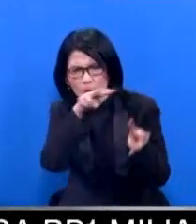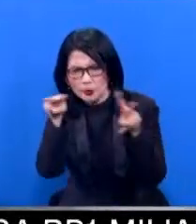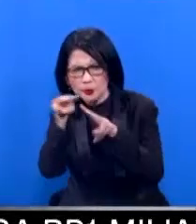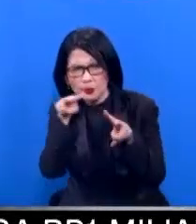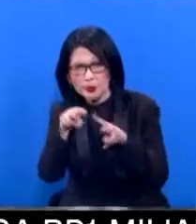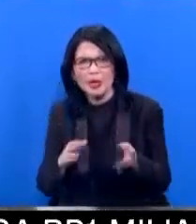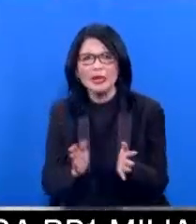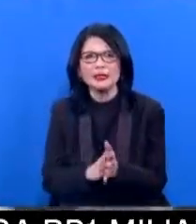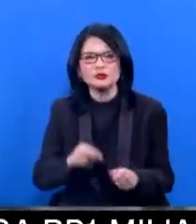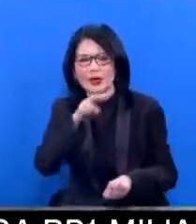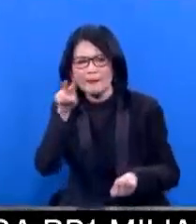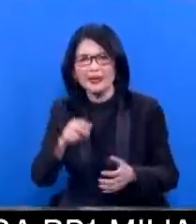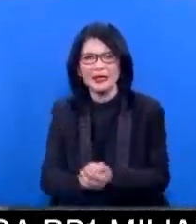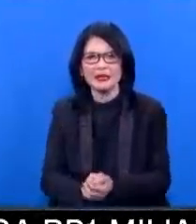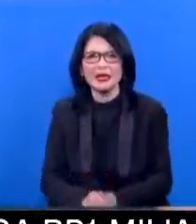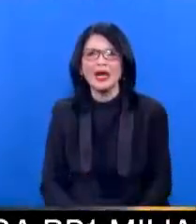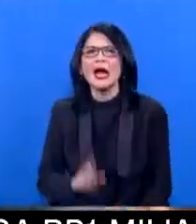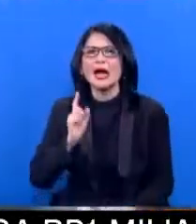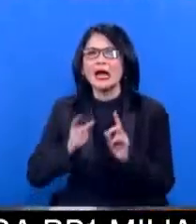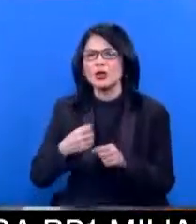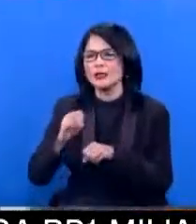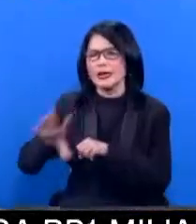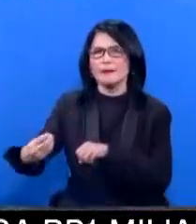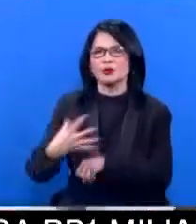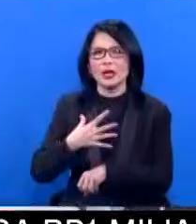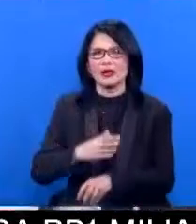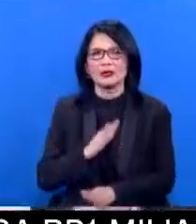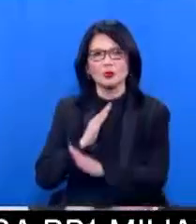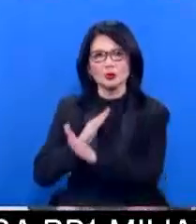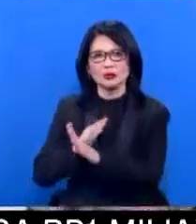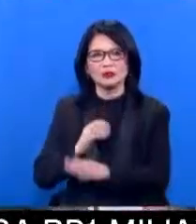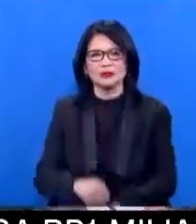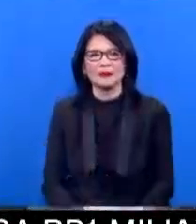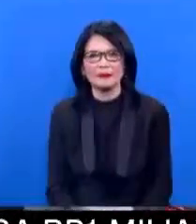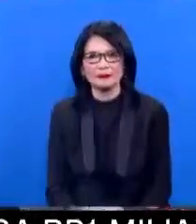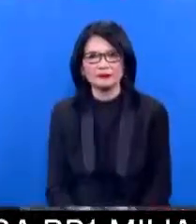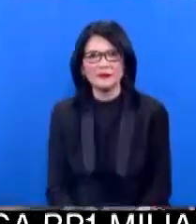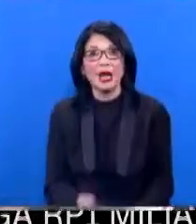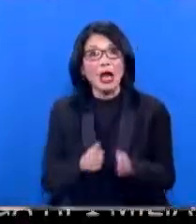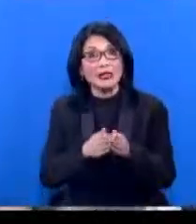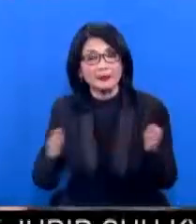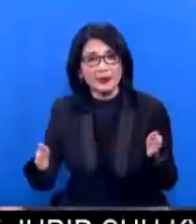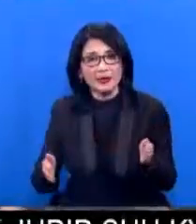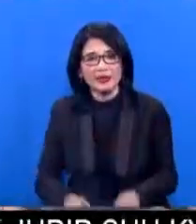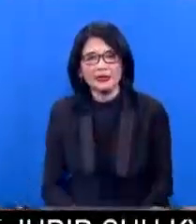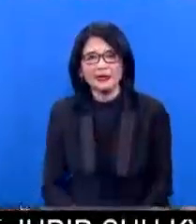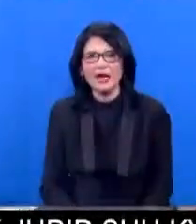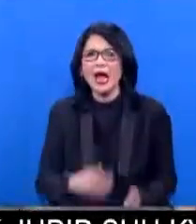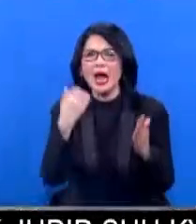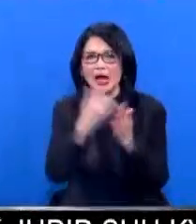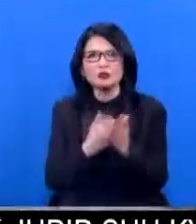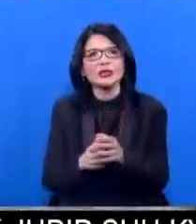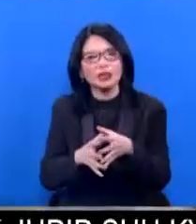sekaligus mitigasi dini terhadap potensi penularan COVID-19. Meski diperpanjang, sejumlah pelonggaran aktivitas